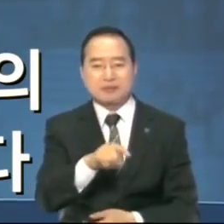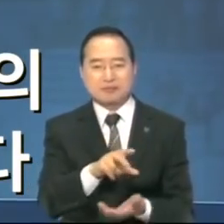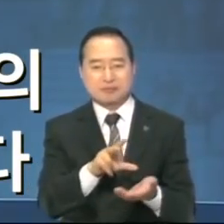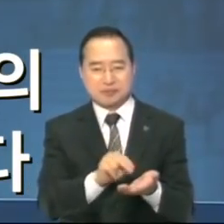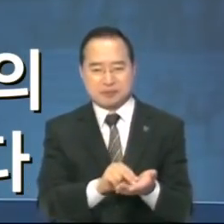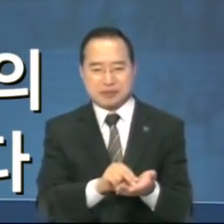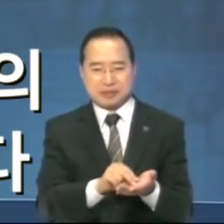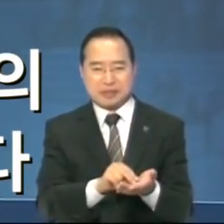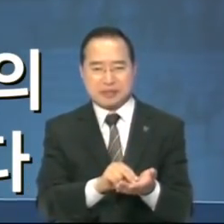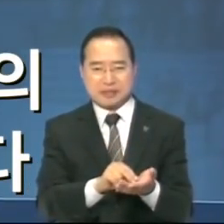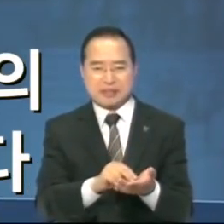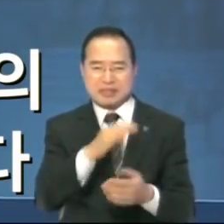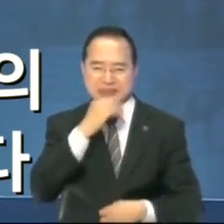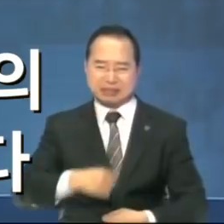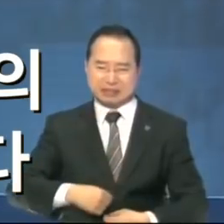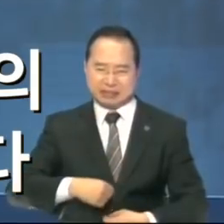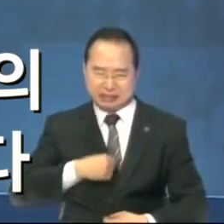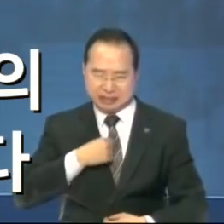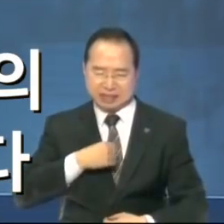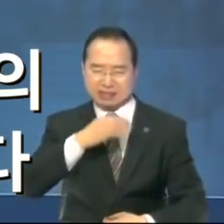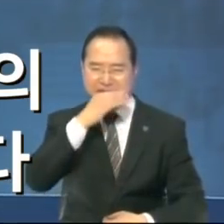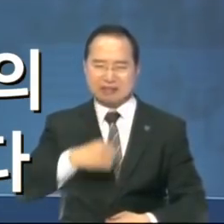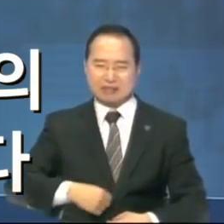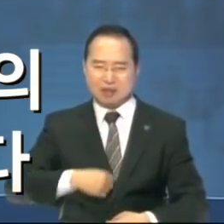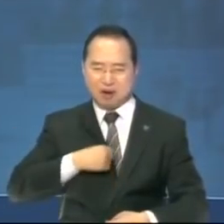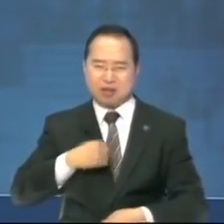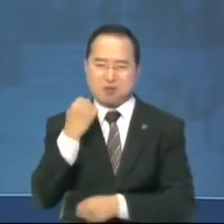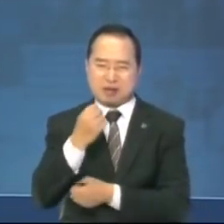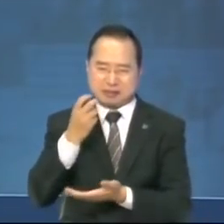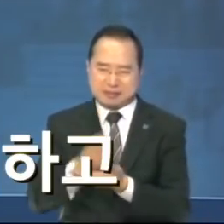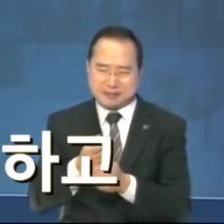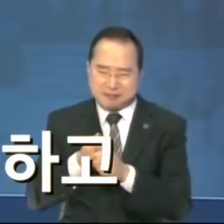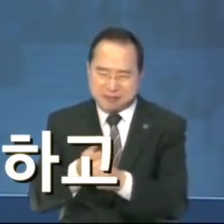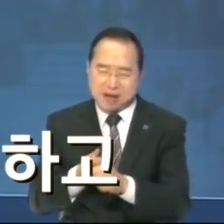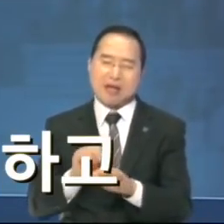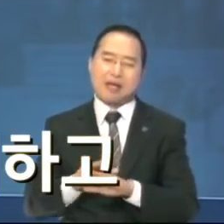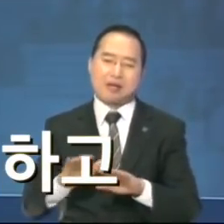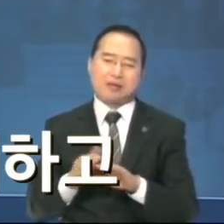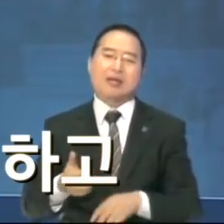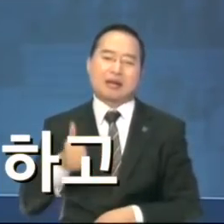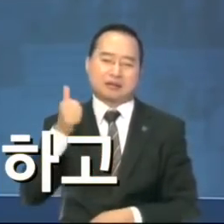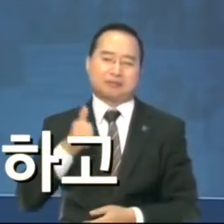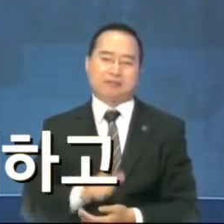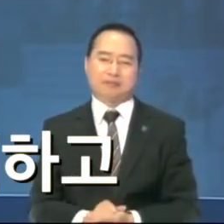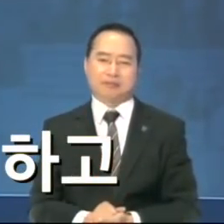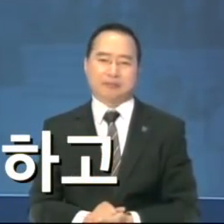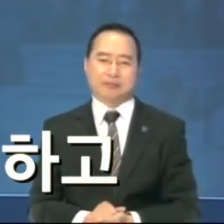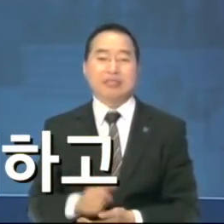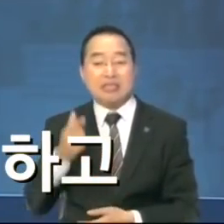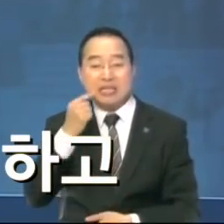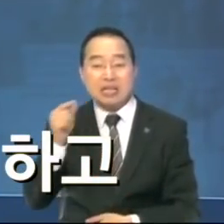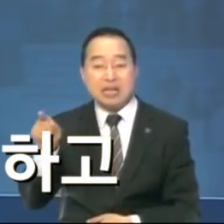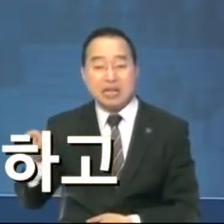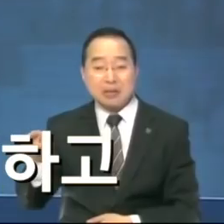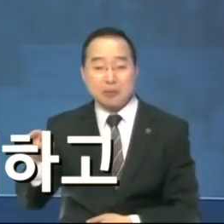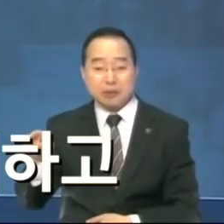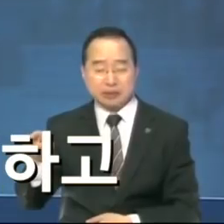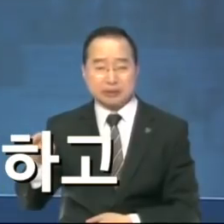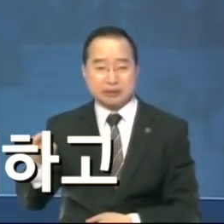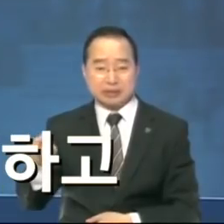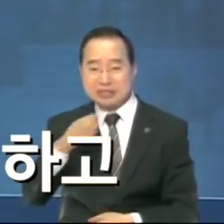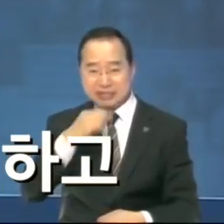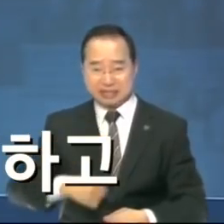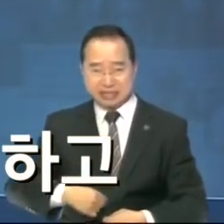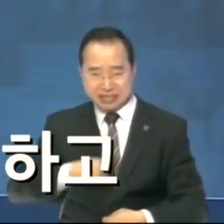진실과 정의의 원칙에 의해서 해결될 수밖에 없다고 생각합니다. 일본이 그 진실을